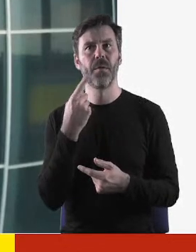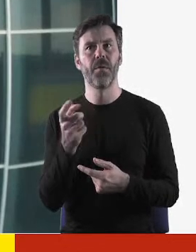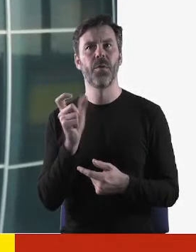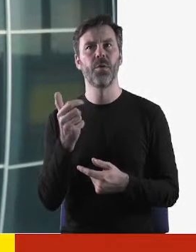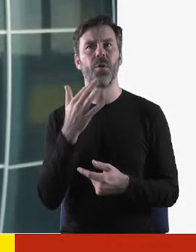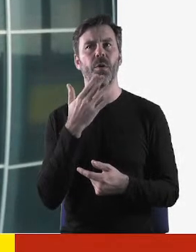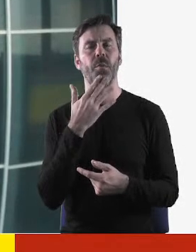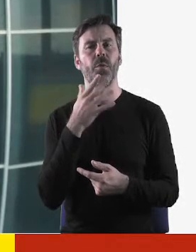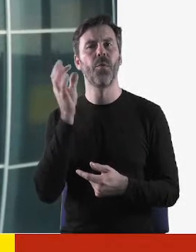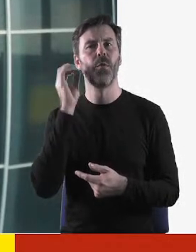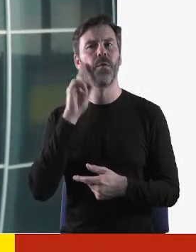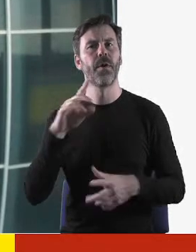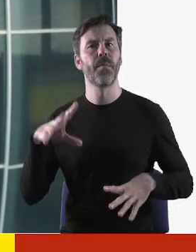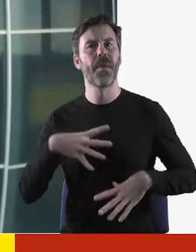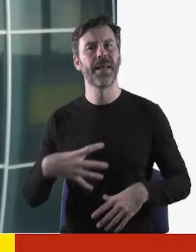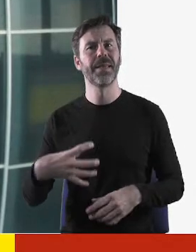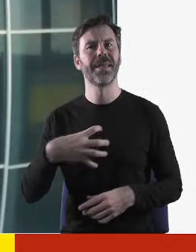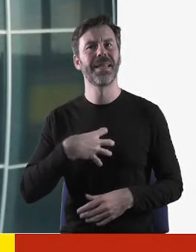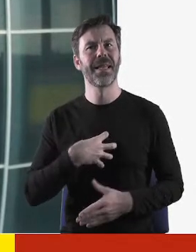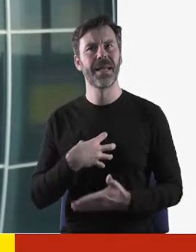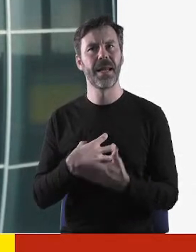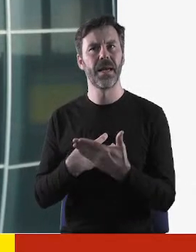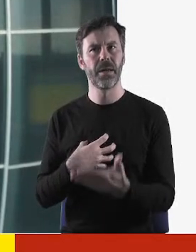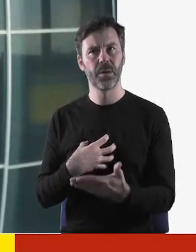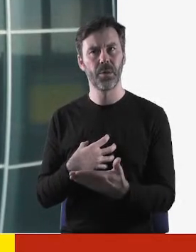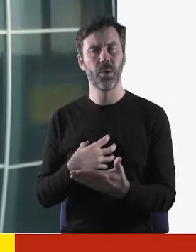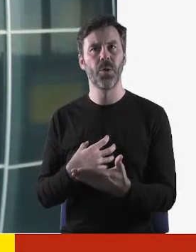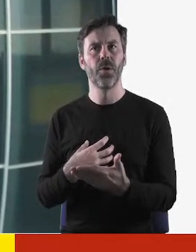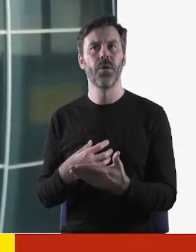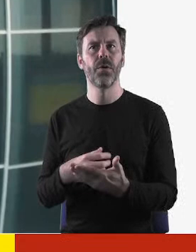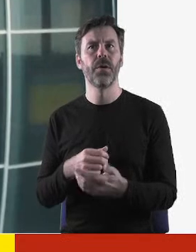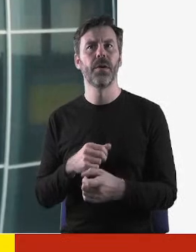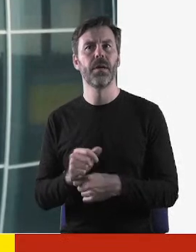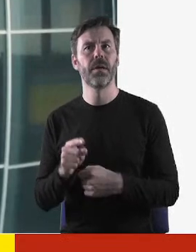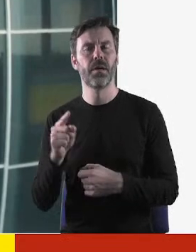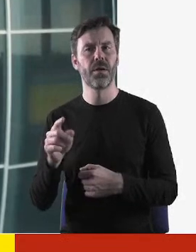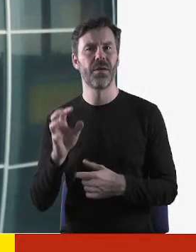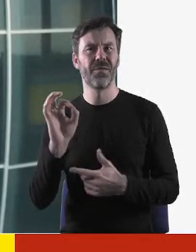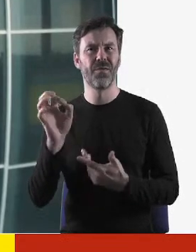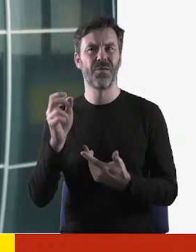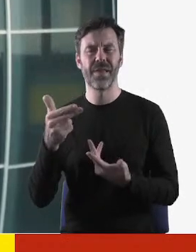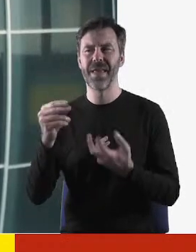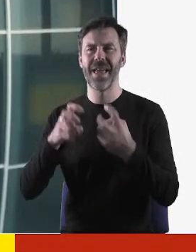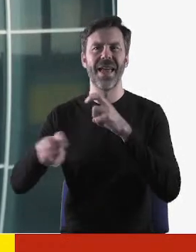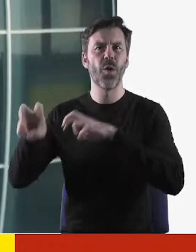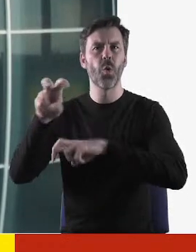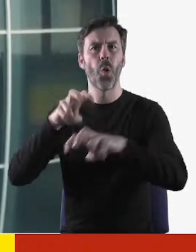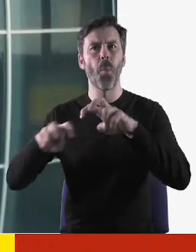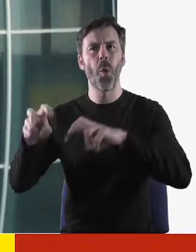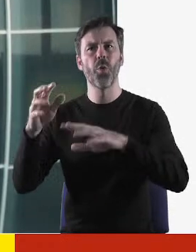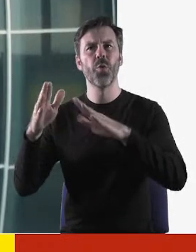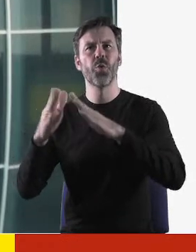dyrektora Zarządu Nieruchomości odnośnie tego, jak to kiepskie nieruchomości mu się trafiły, jak niedobrze udaje mu się